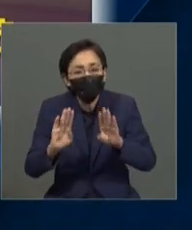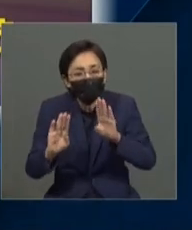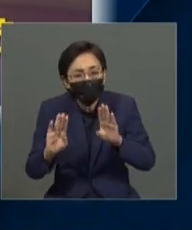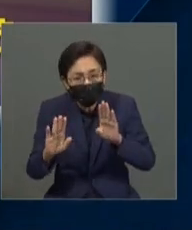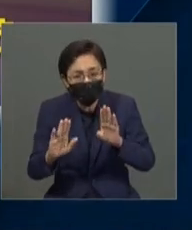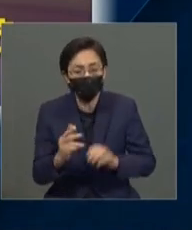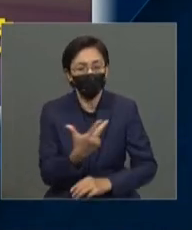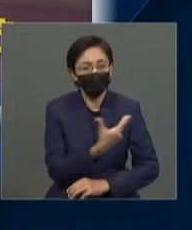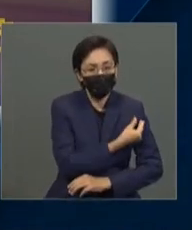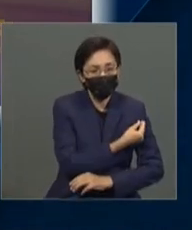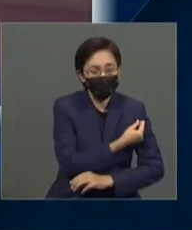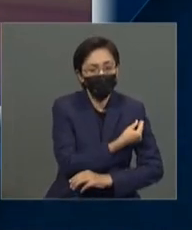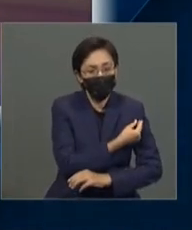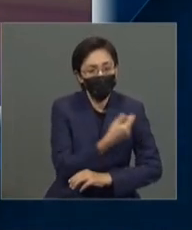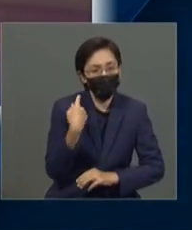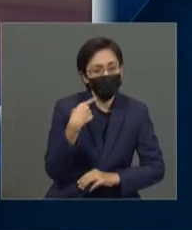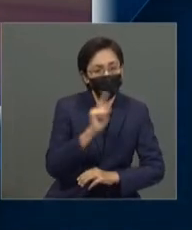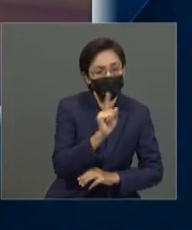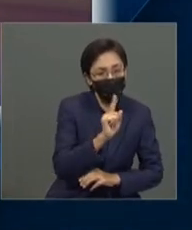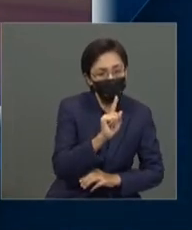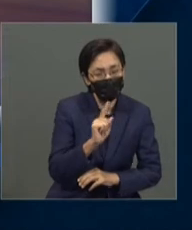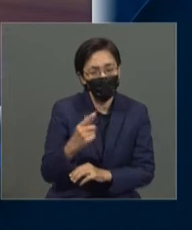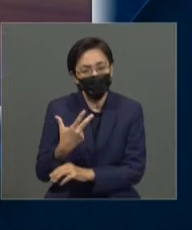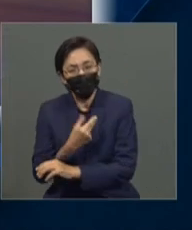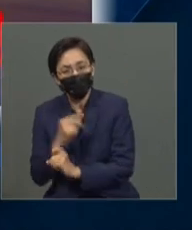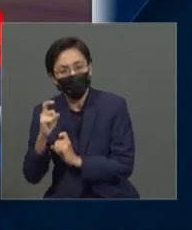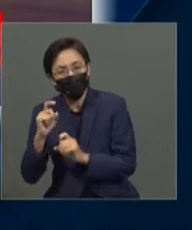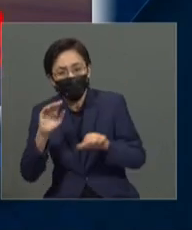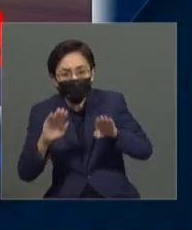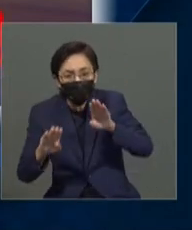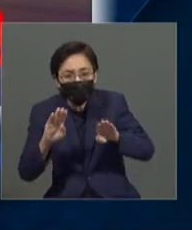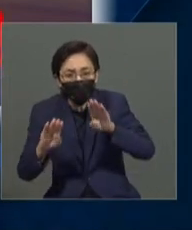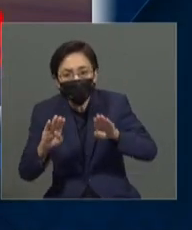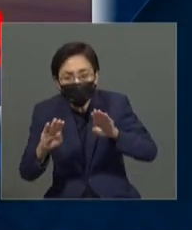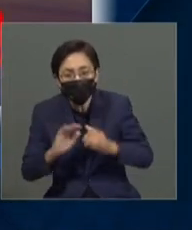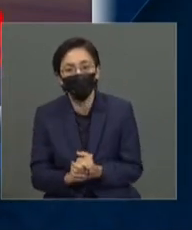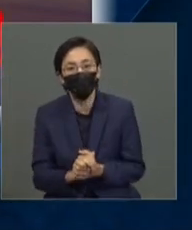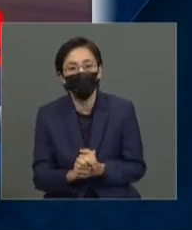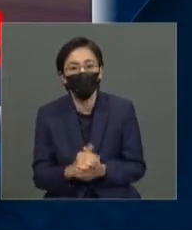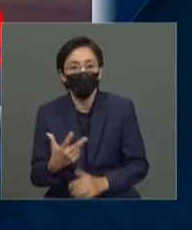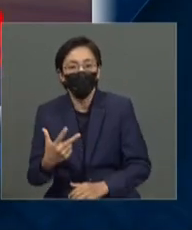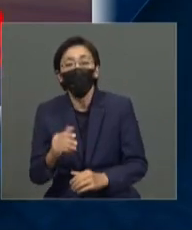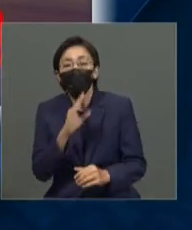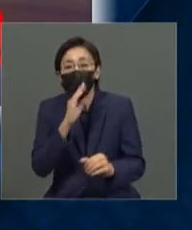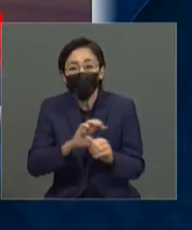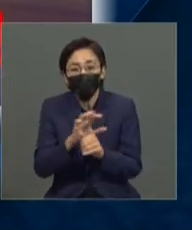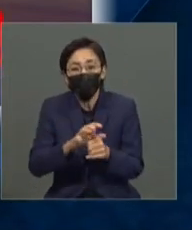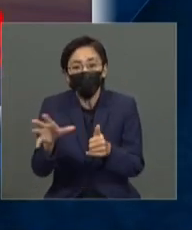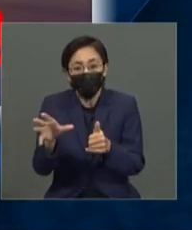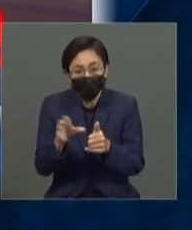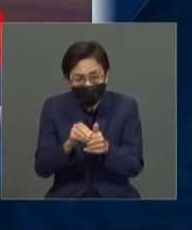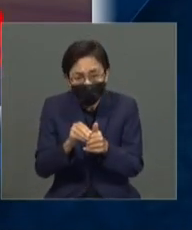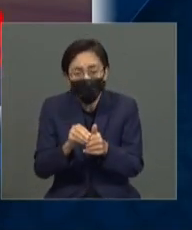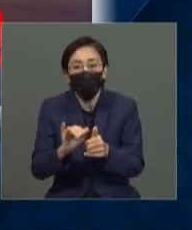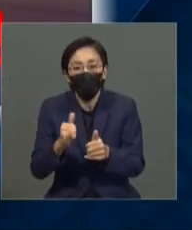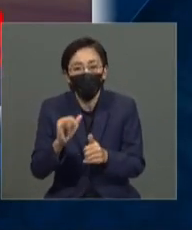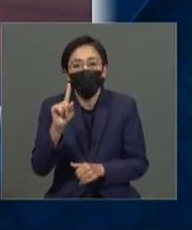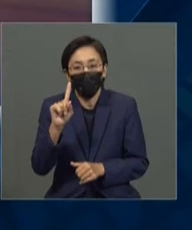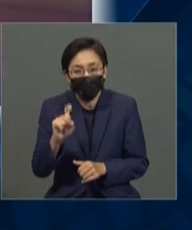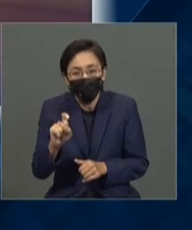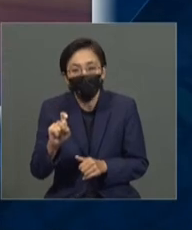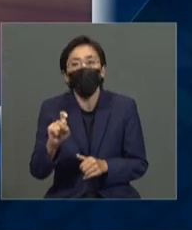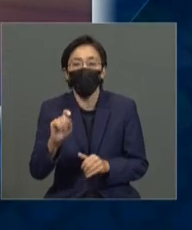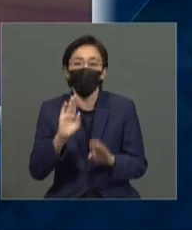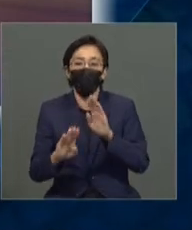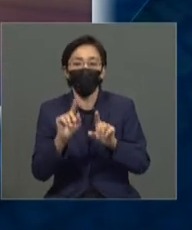ประโยชน์ที่ได้การที่เป็นโควิดและมีโอกาสเสียชีวิตถึงอย่างน้อยประมาณ 1% นะฮะ